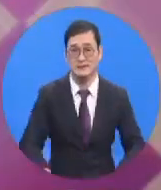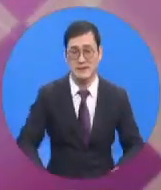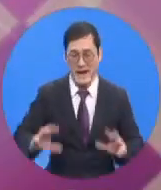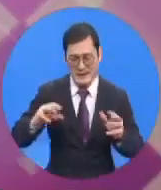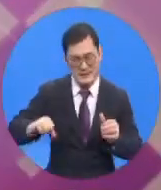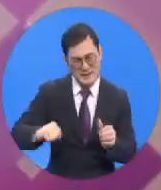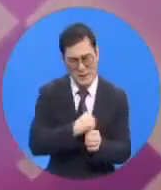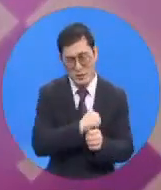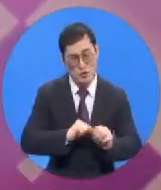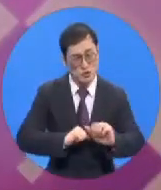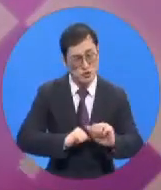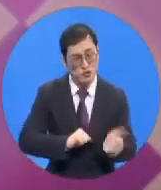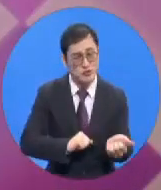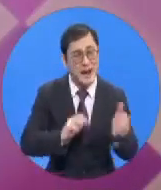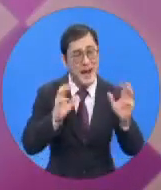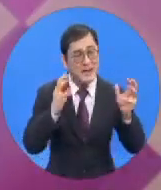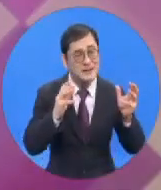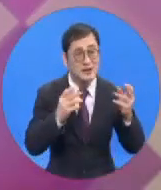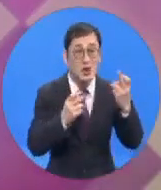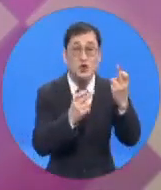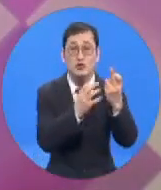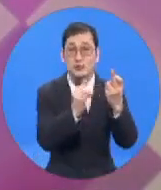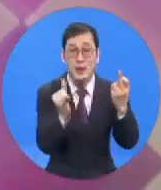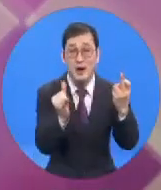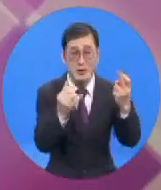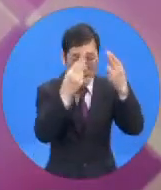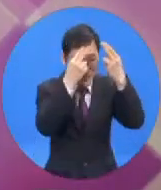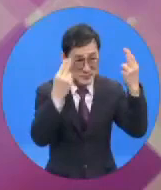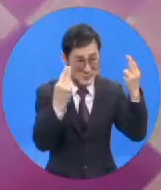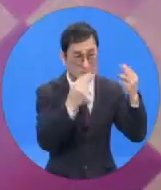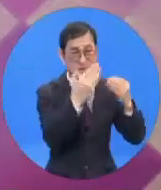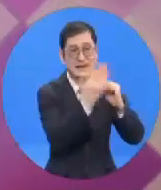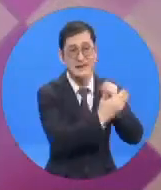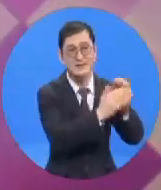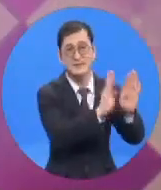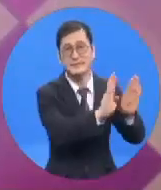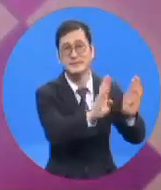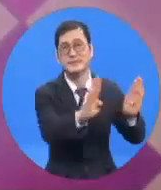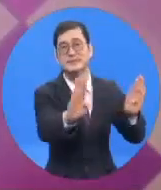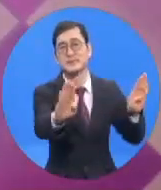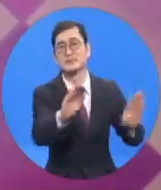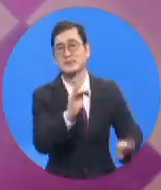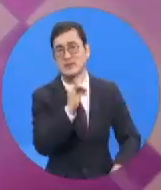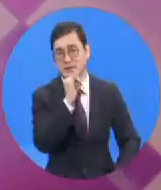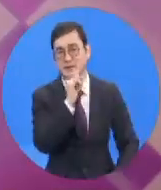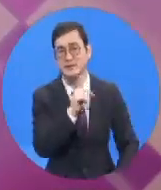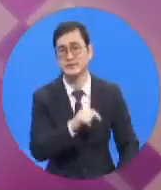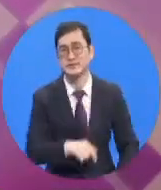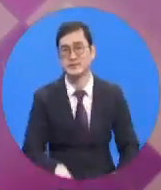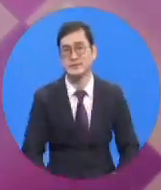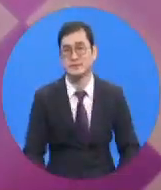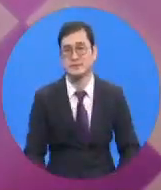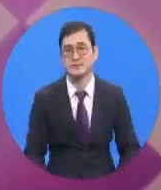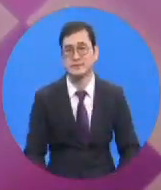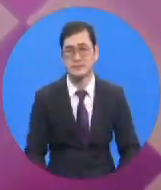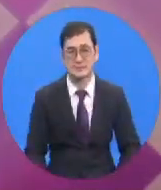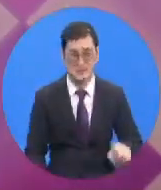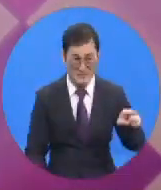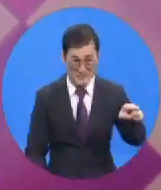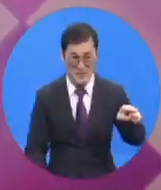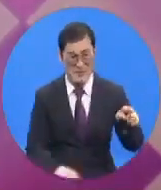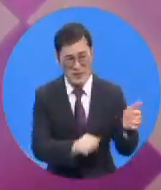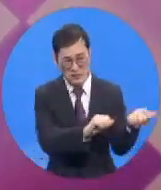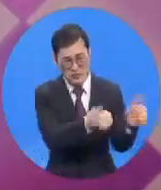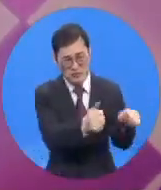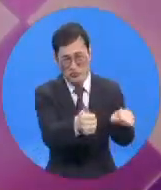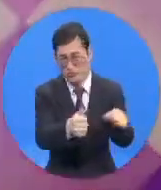숨진 아이들 영정사진 12명이 함께 걸어져 있었다고 합니다. 박정하 대변인, 전 대변인님. 네. 조금 얘기했지만